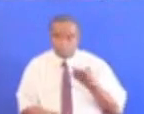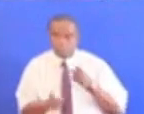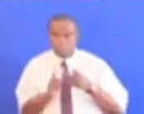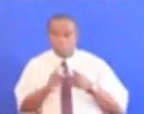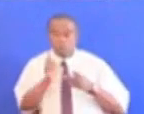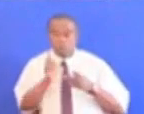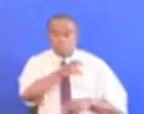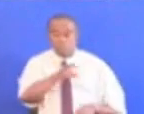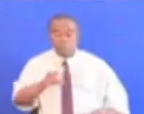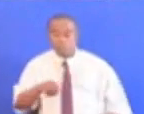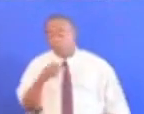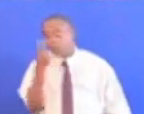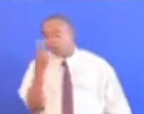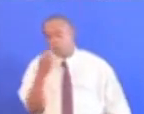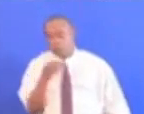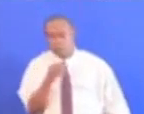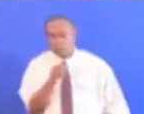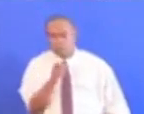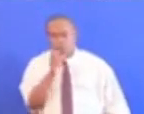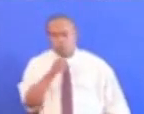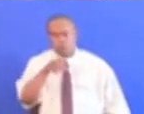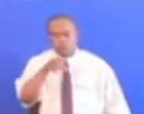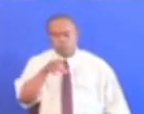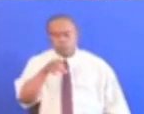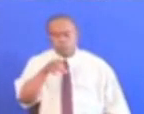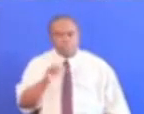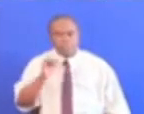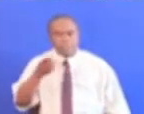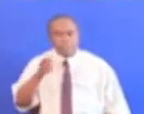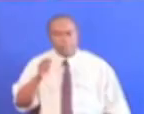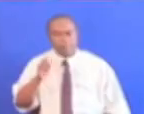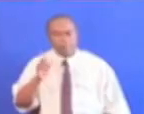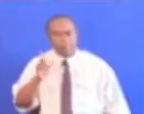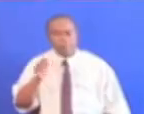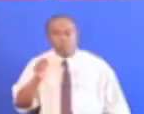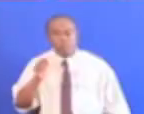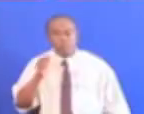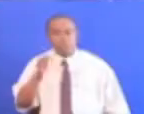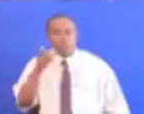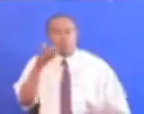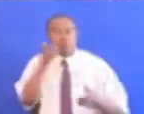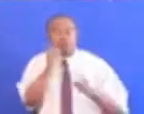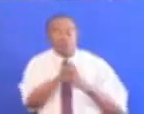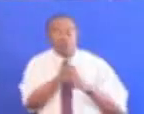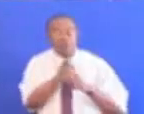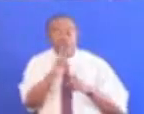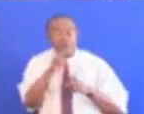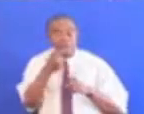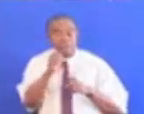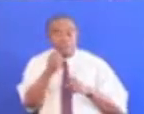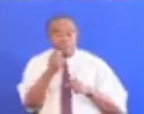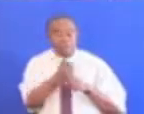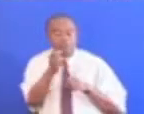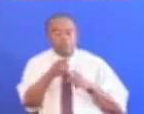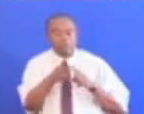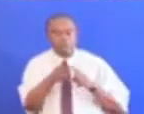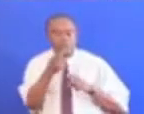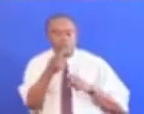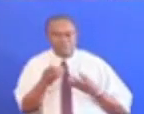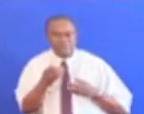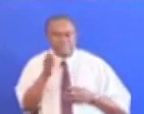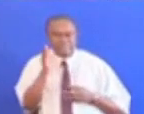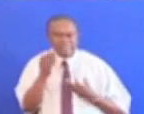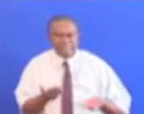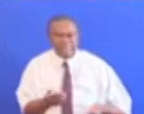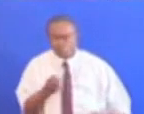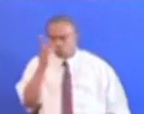majimbo mawili, wananchi wa jimbo la Igalula kwenda kuifuata VETA ni zaidi ya kilomita 200. Je, serikali haioni haja